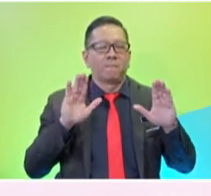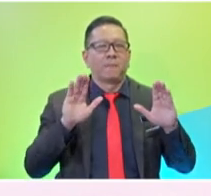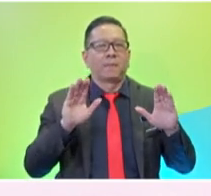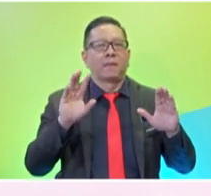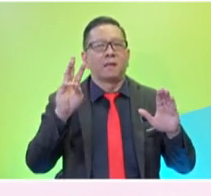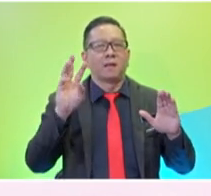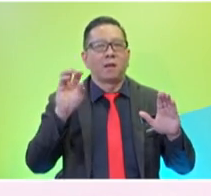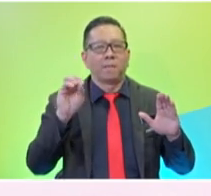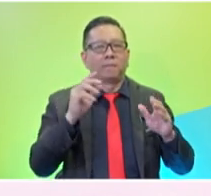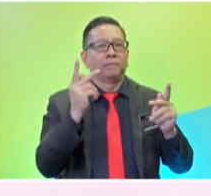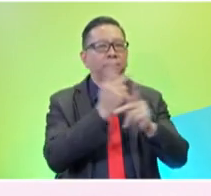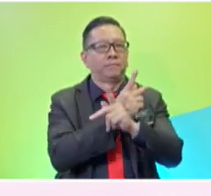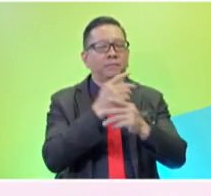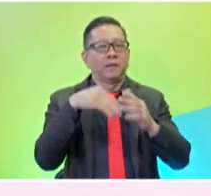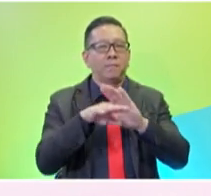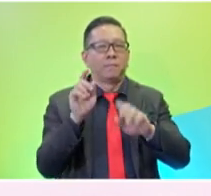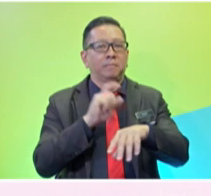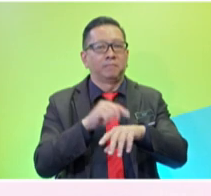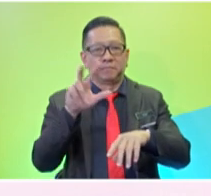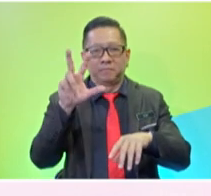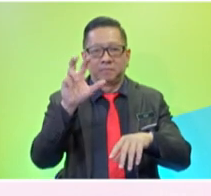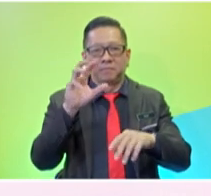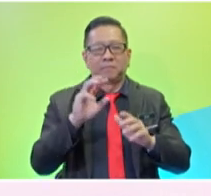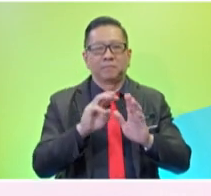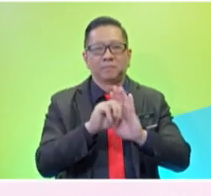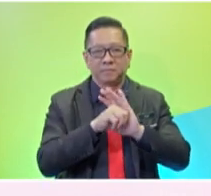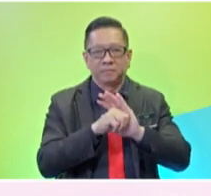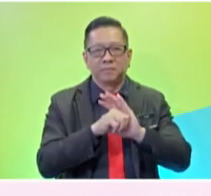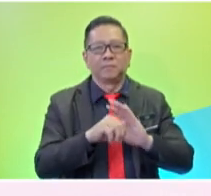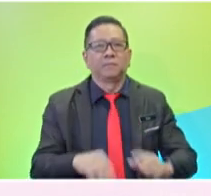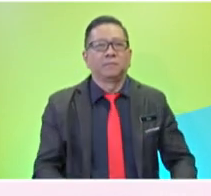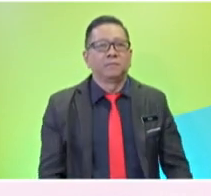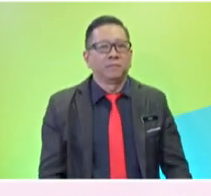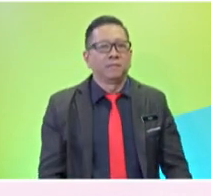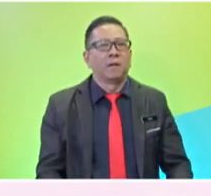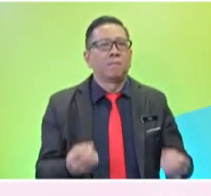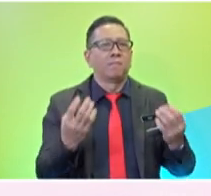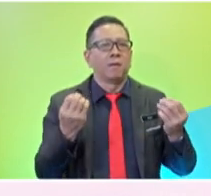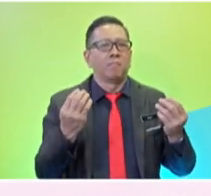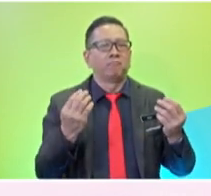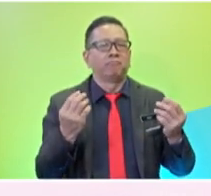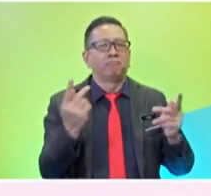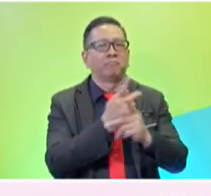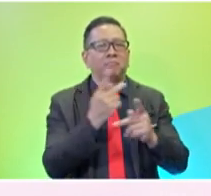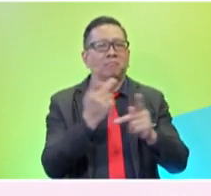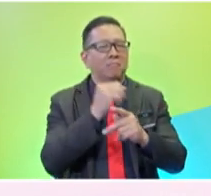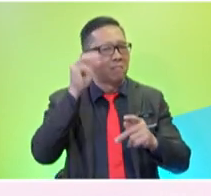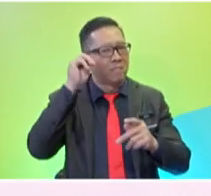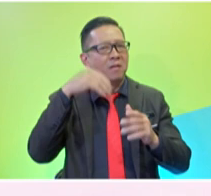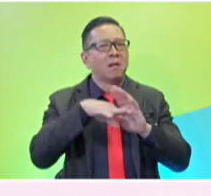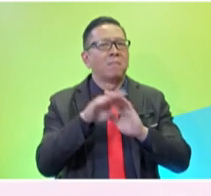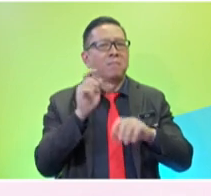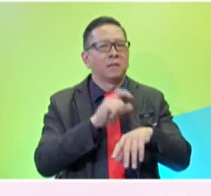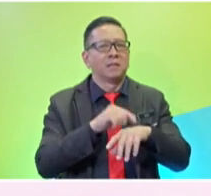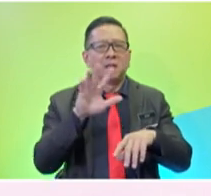dalam masa 3 menit berapa kali terkait to be yang boleh dilakukan oleh Amir dalam masa